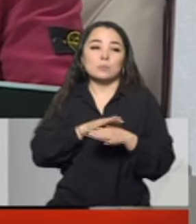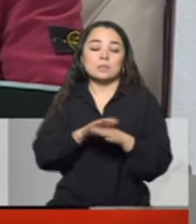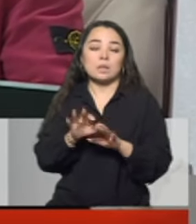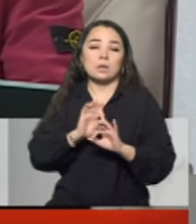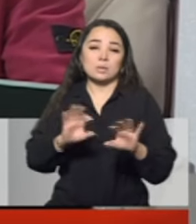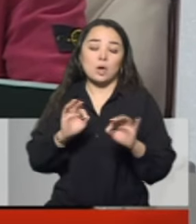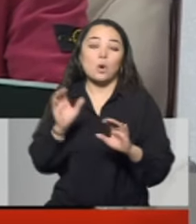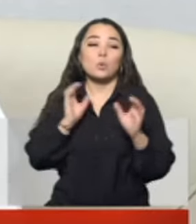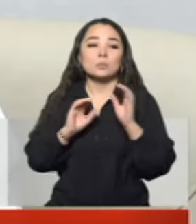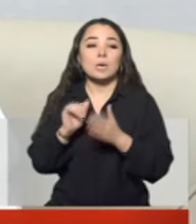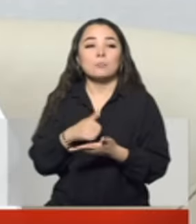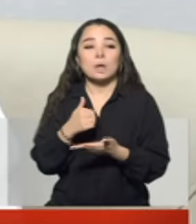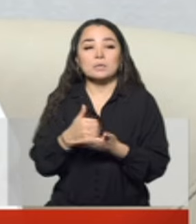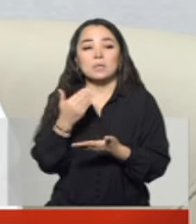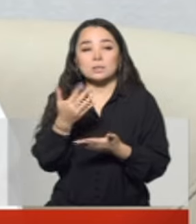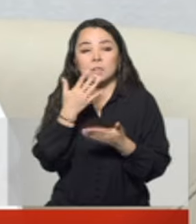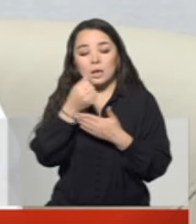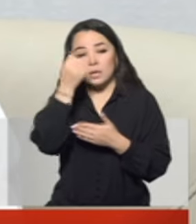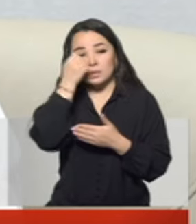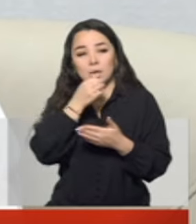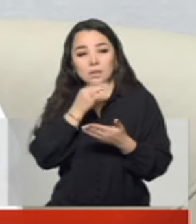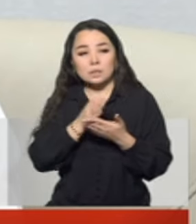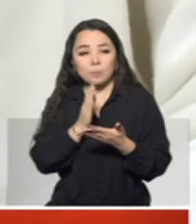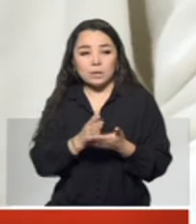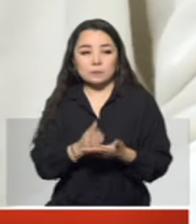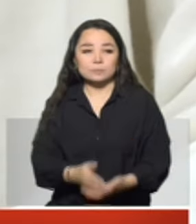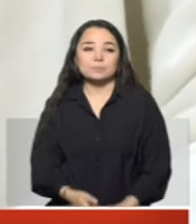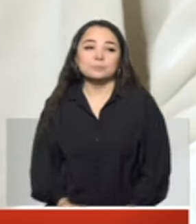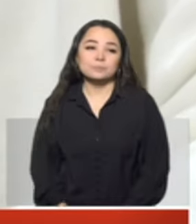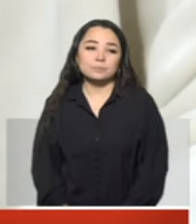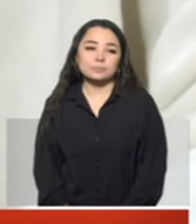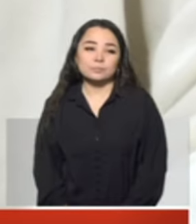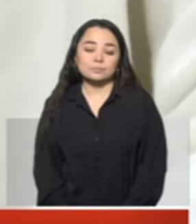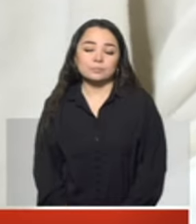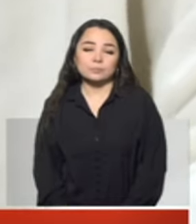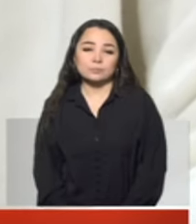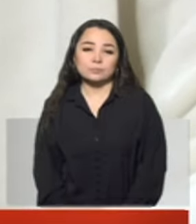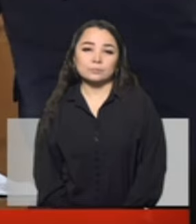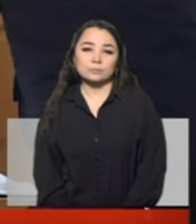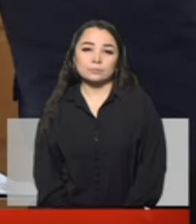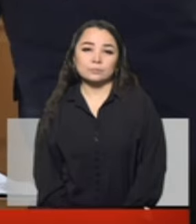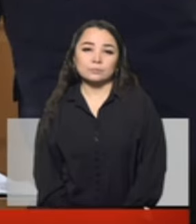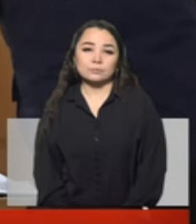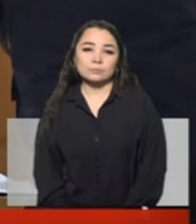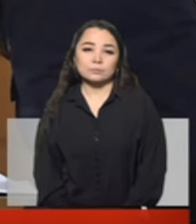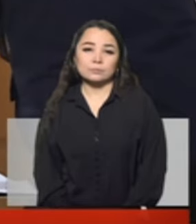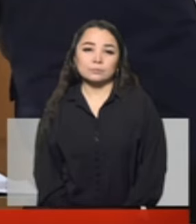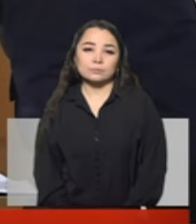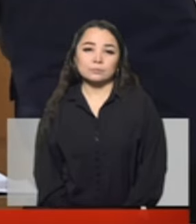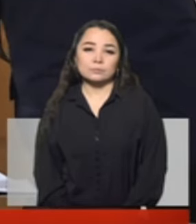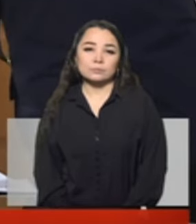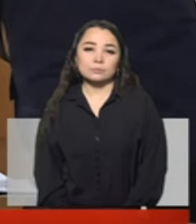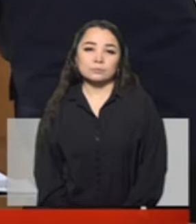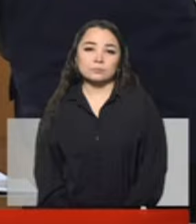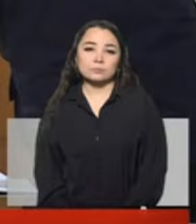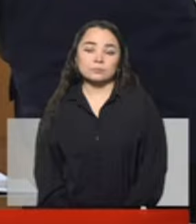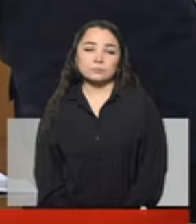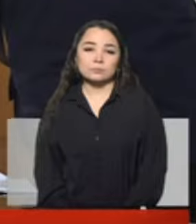өтіп, университет басшылығына алғыс білдірді. Қуан Нұрақын, Ерболат Әлібек, Қазақстан ұлттық арнасы,